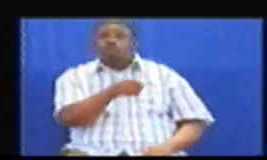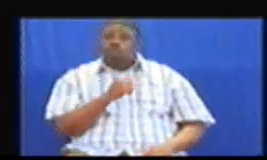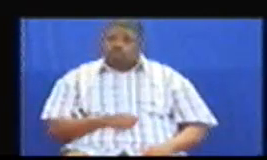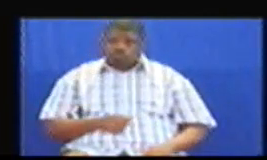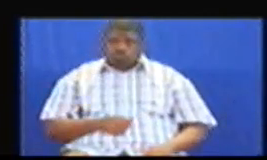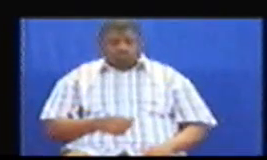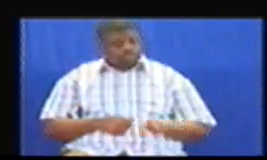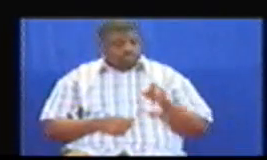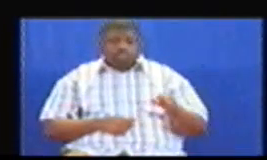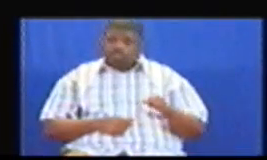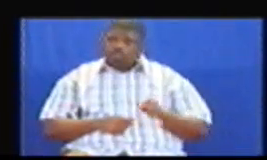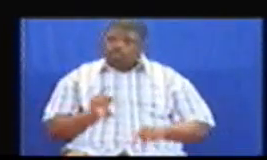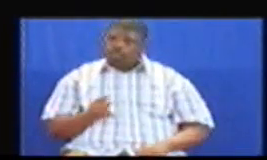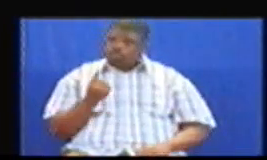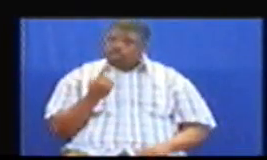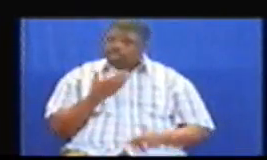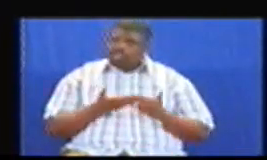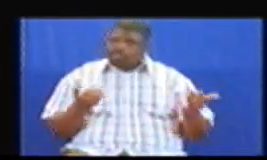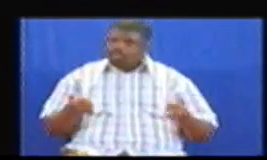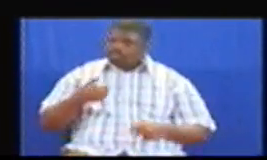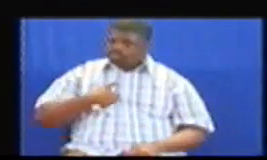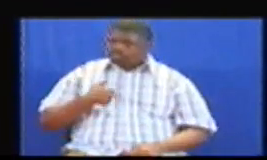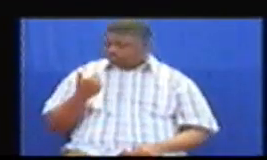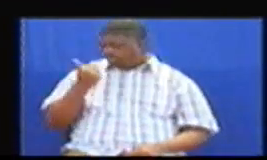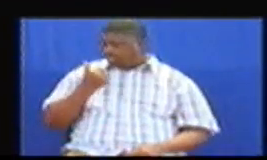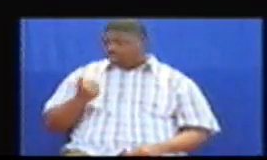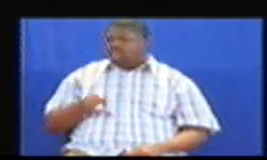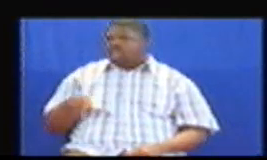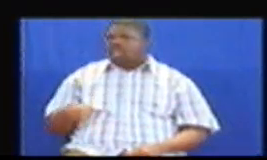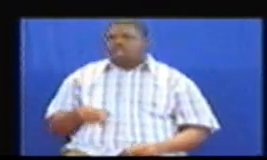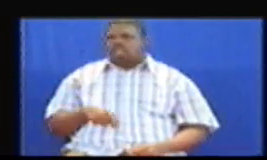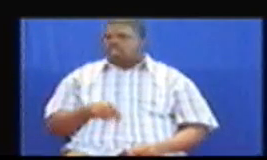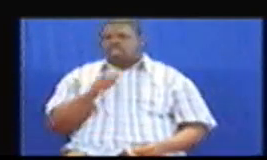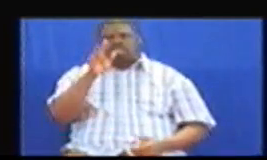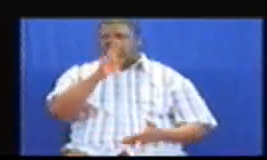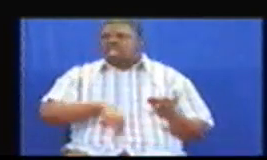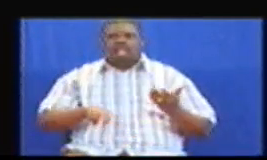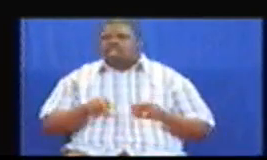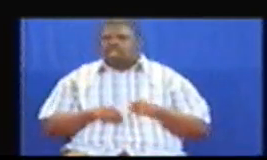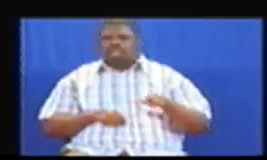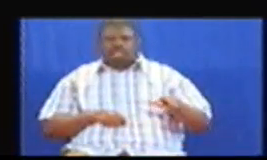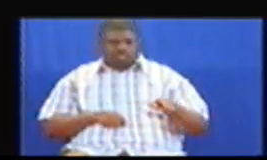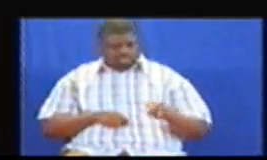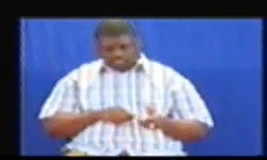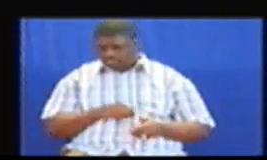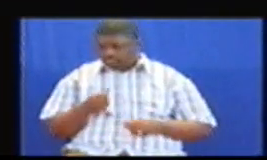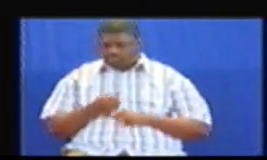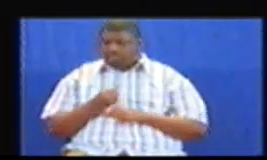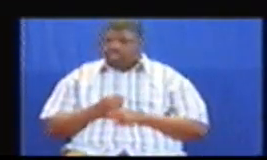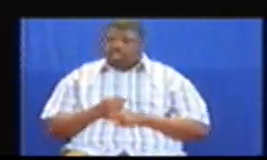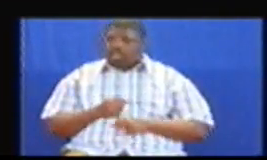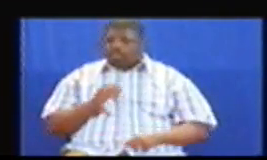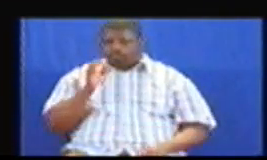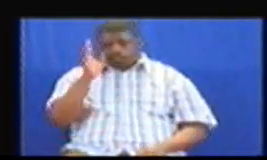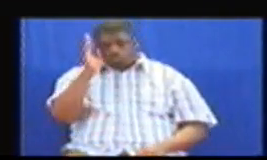Hiyo ndio moja ya sababu ambayo iliifanya Tanzania isisign, imeifanya Botswana